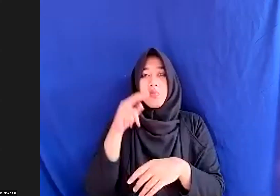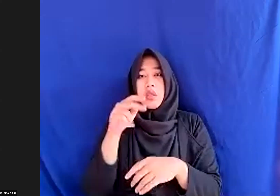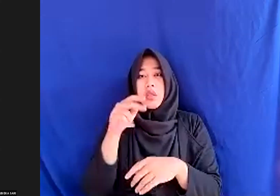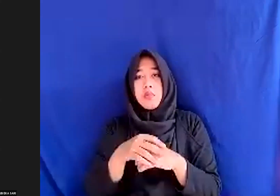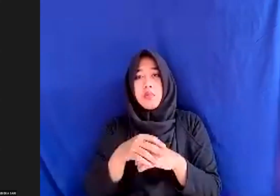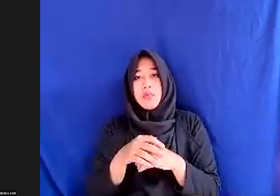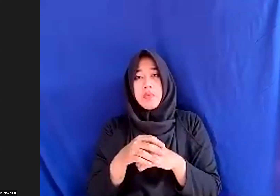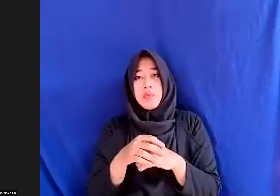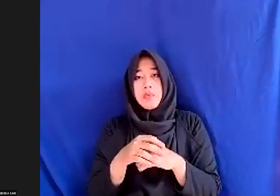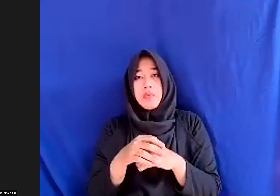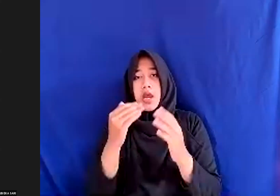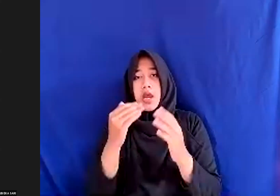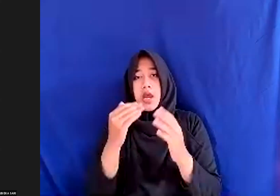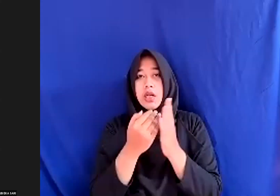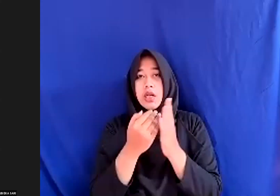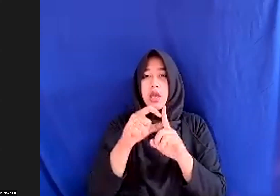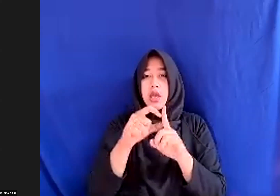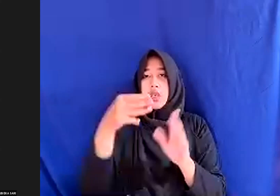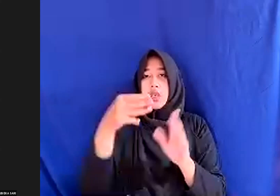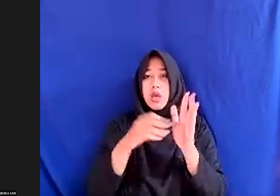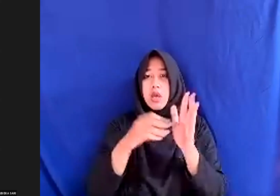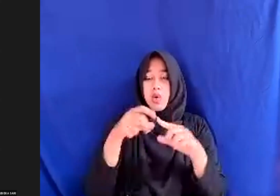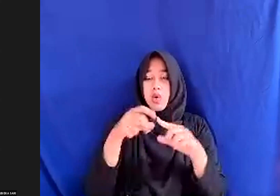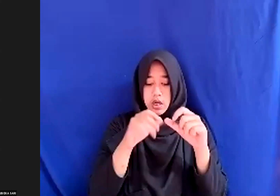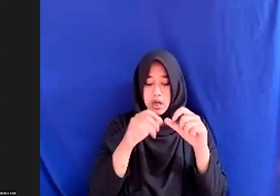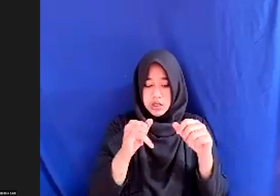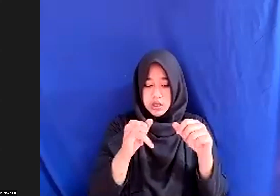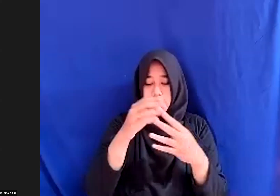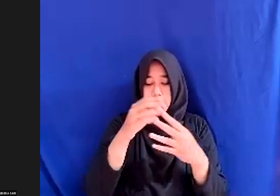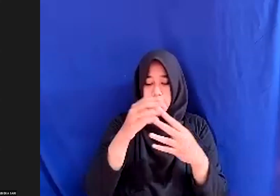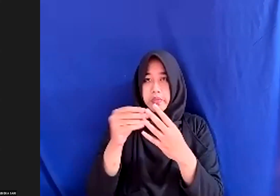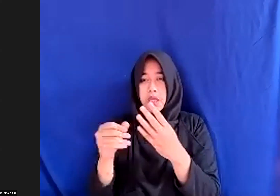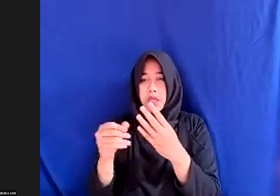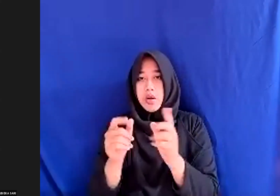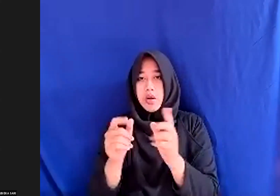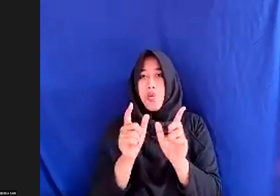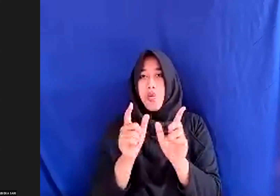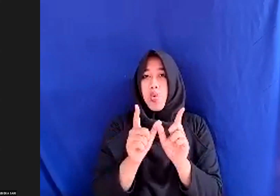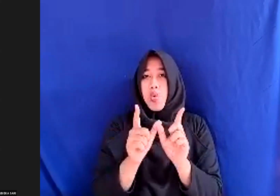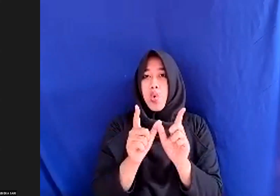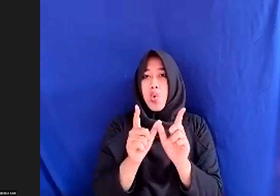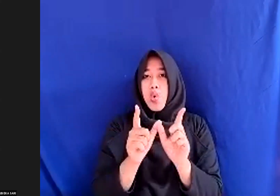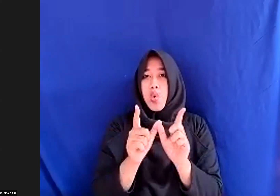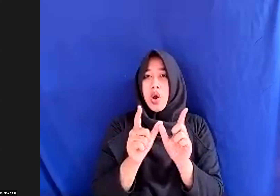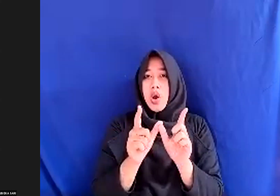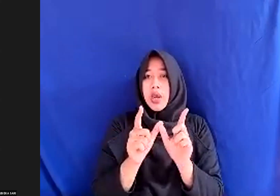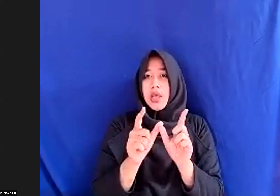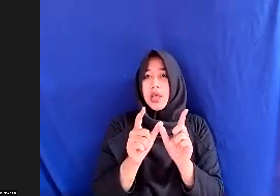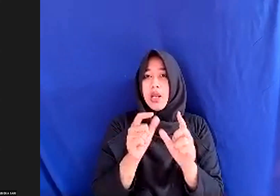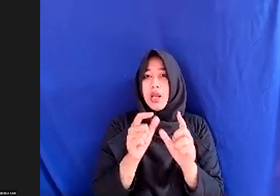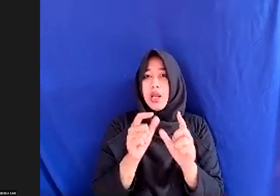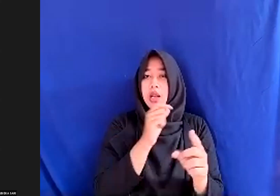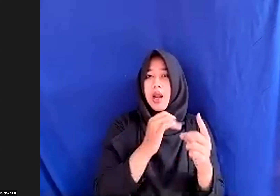perhelatan-perhelatan demokrasi, perhelatan-perhelatan pemilihan wakil rakyat atau wakil